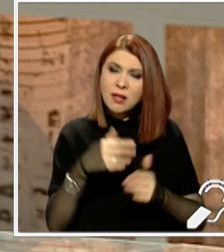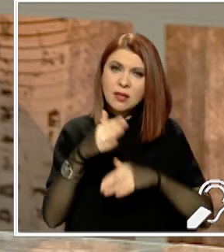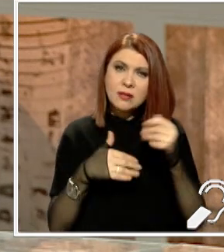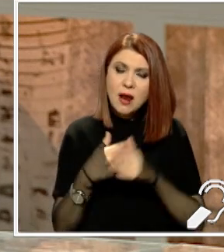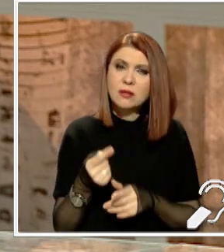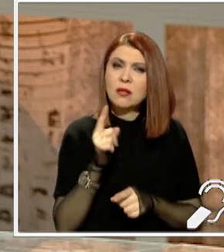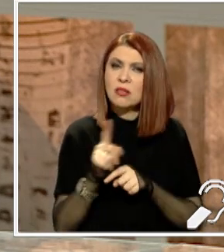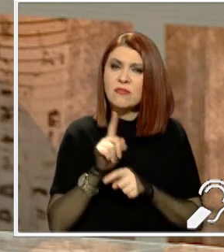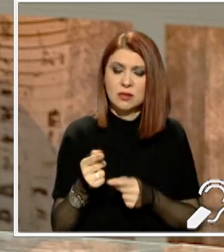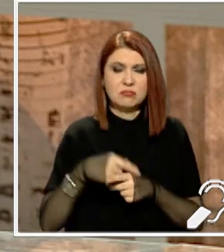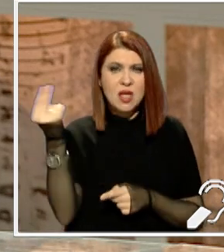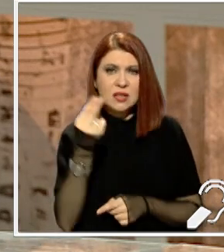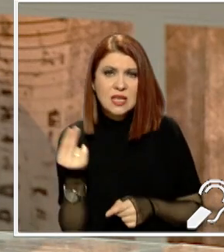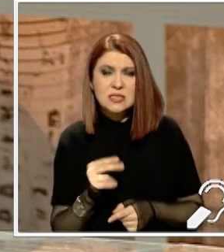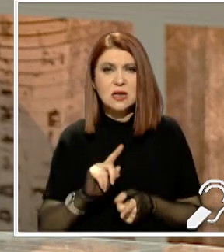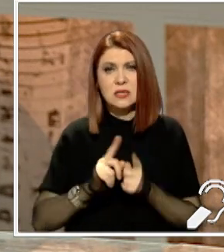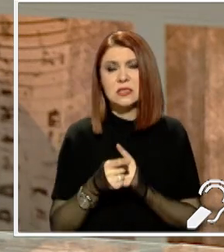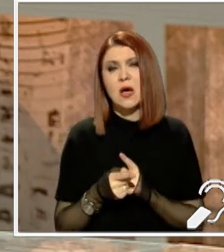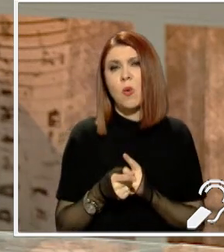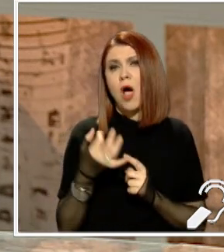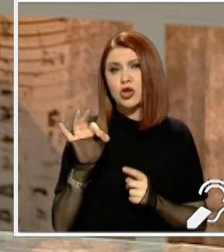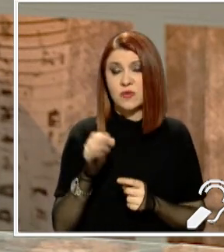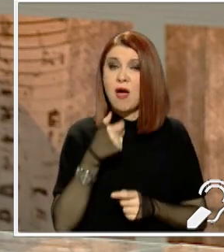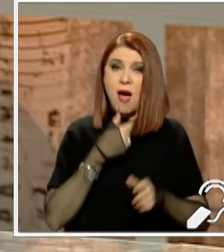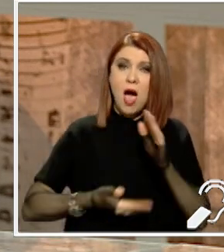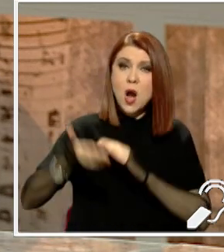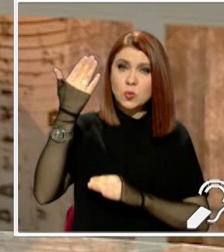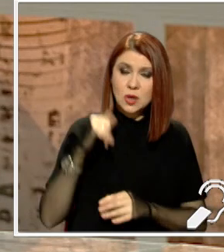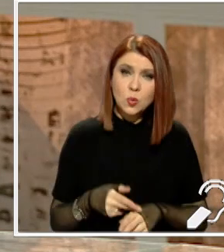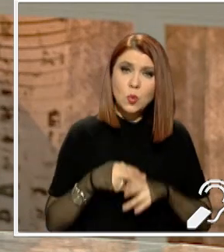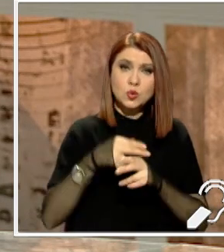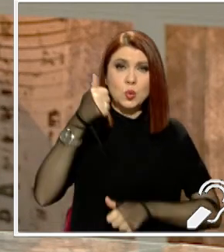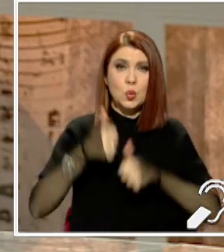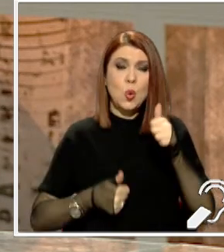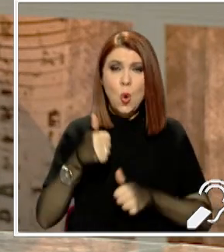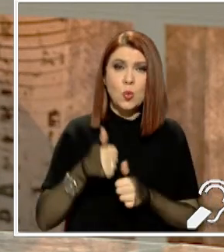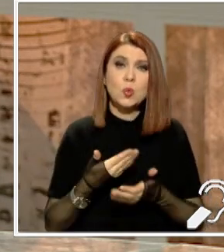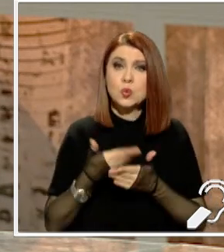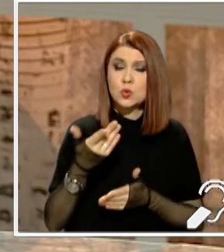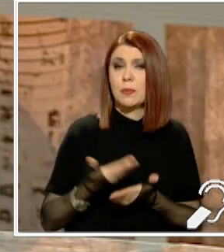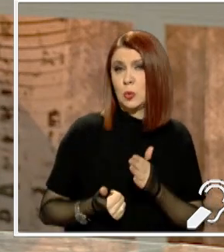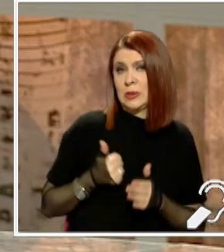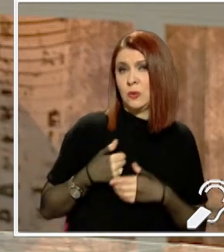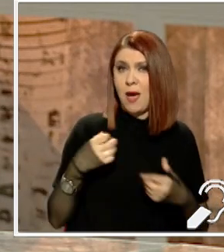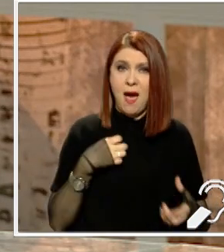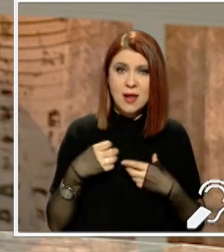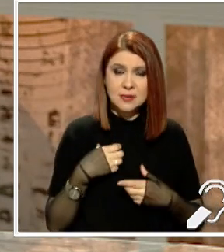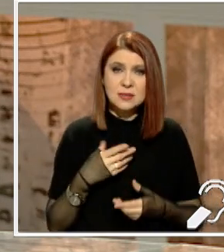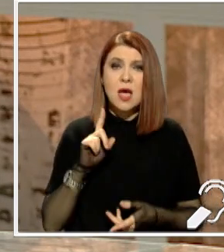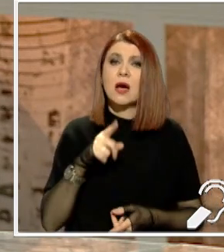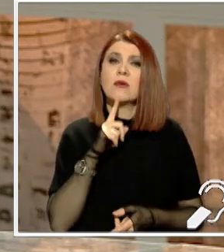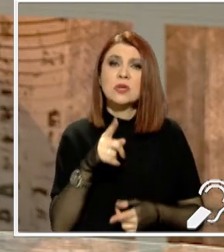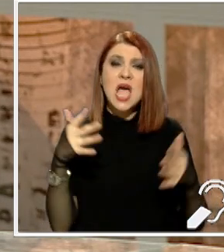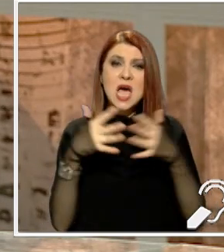diferite modalități, desen, gravură sau pictură. Anul trecut, prin intermediul concursului Odisea Tânărului Artist, care a avut ca